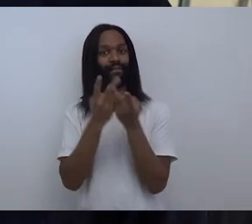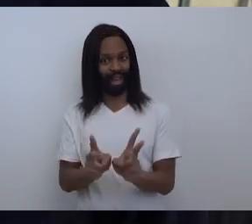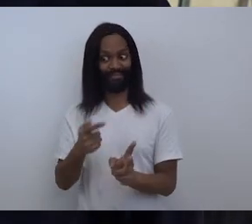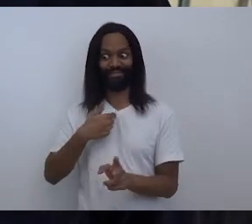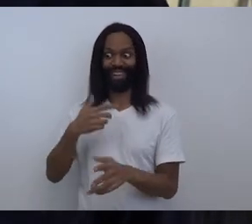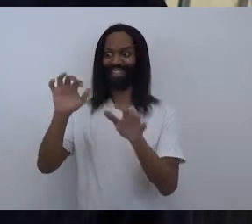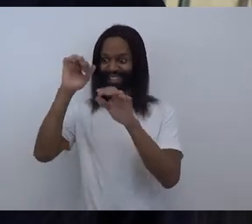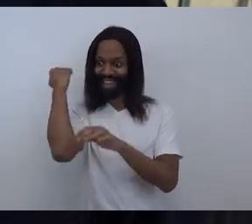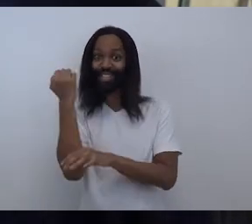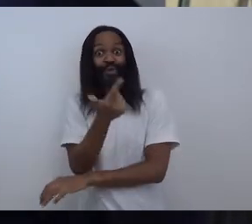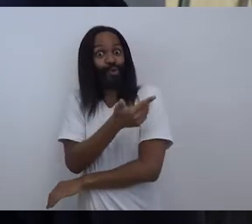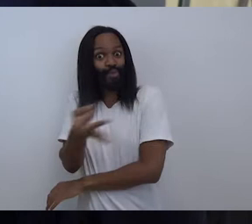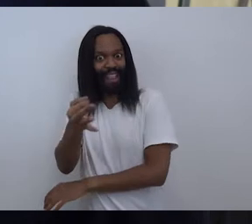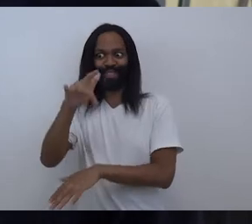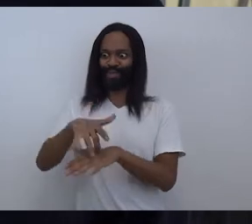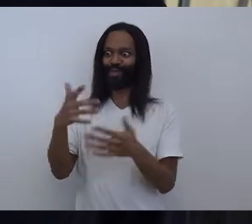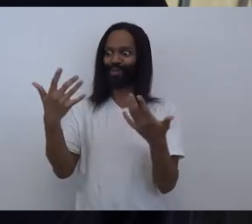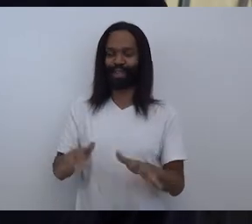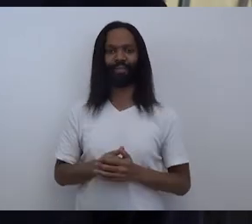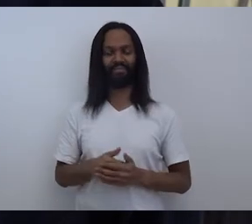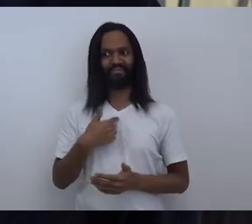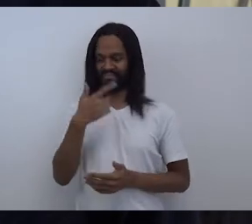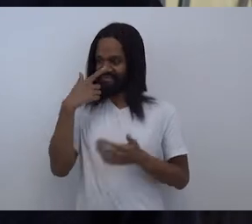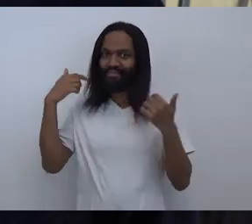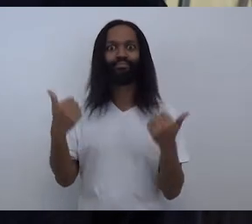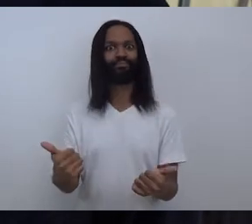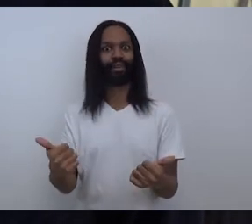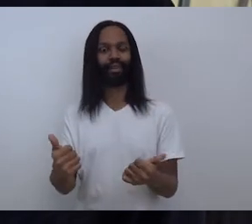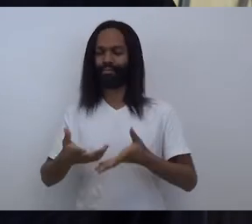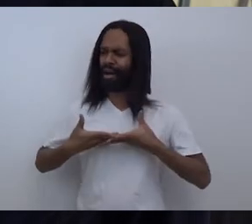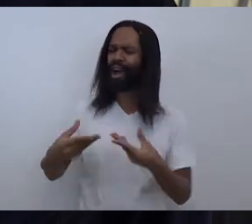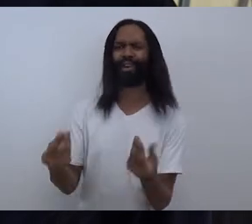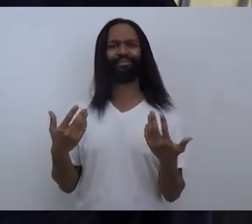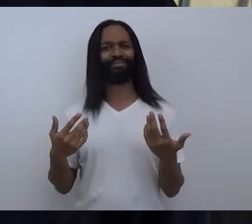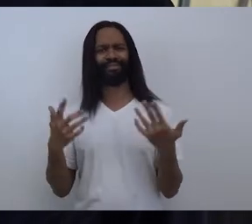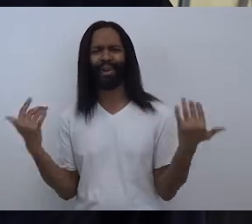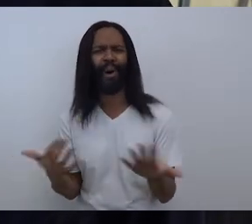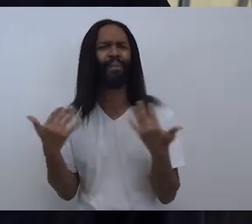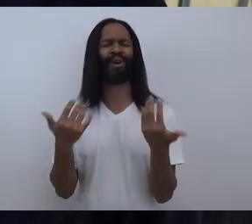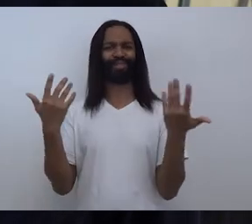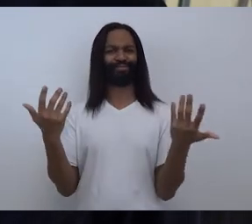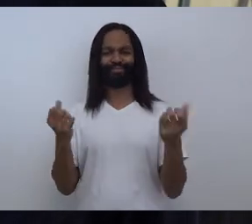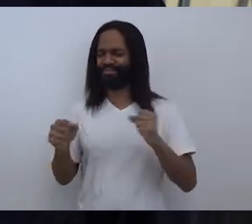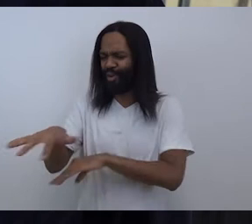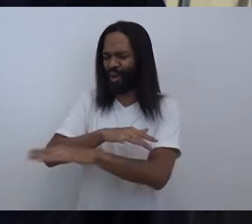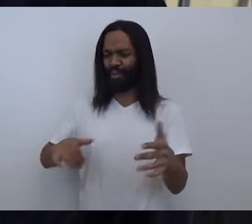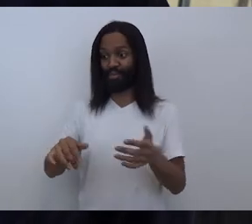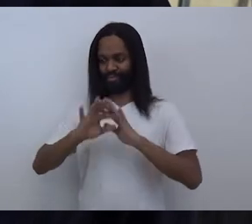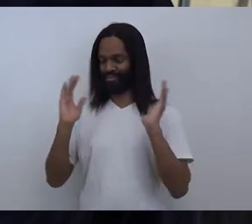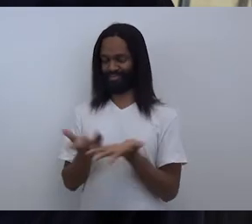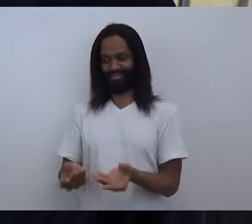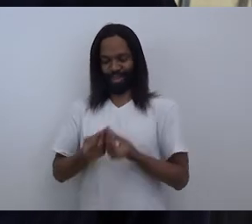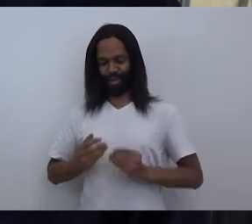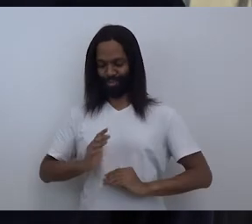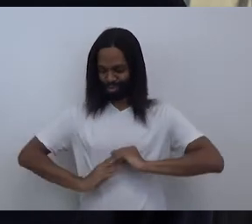Belleville. C'est un stage qui a duré pendant 15 jours. J'ai été super bien. L'accueil, l'ambiance, l'environnement, c'était